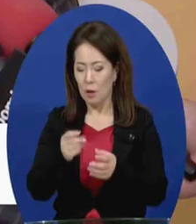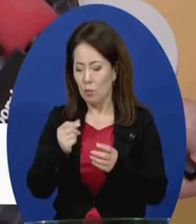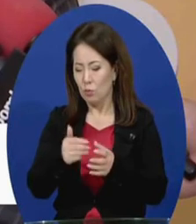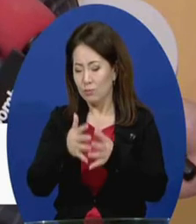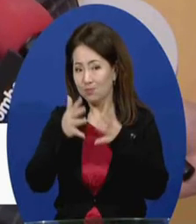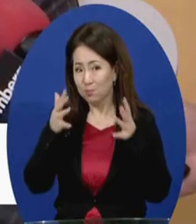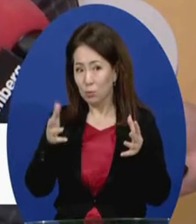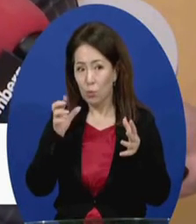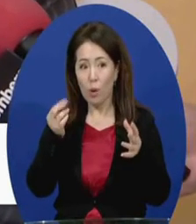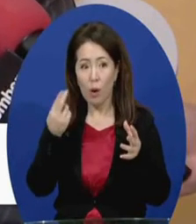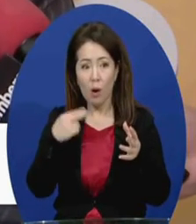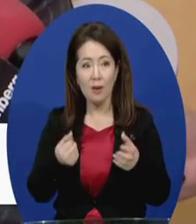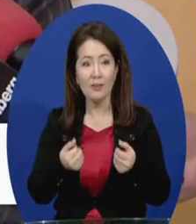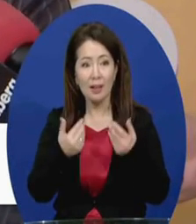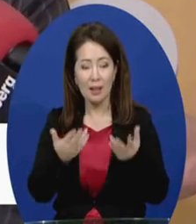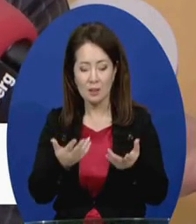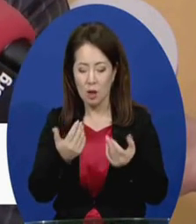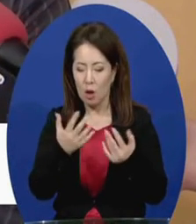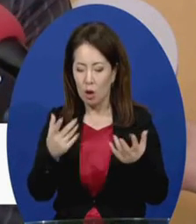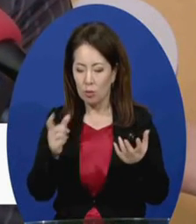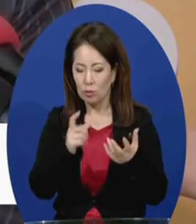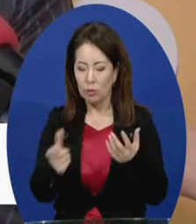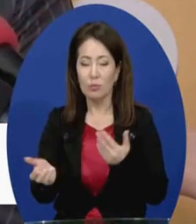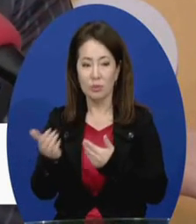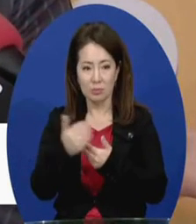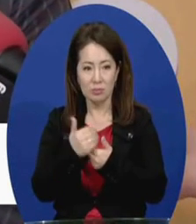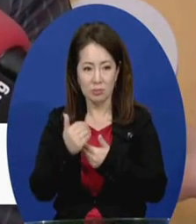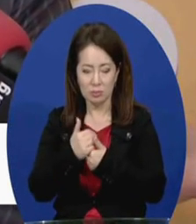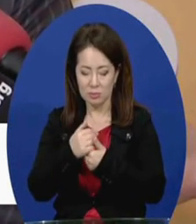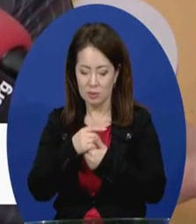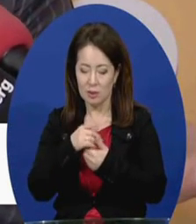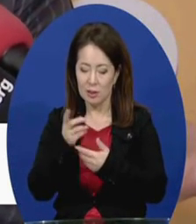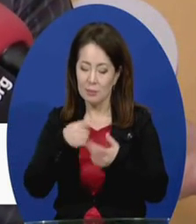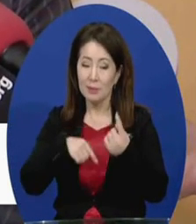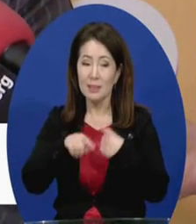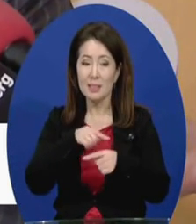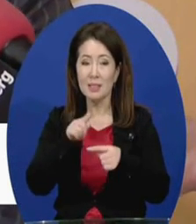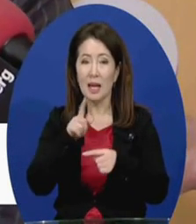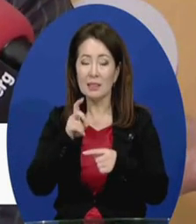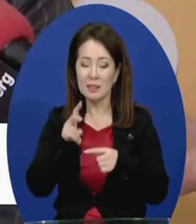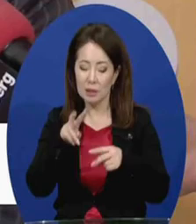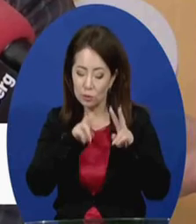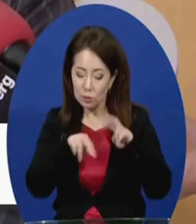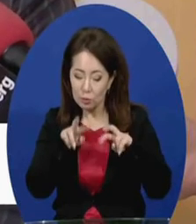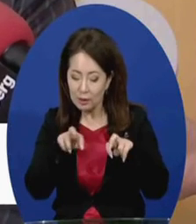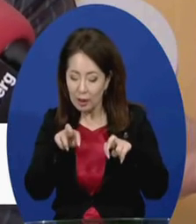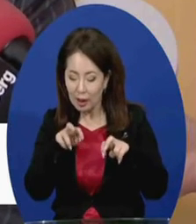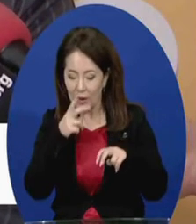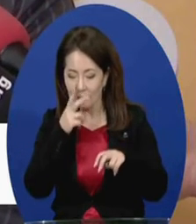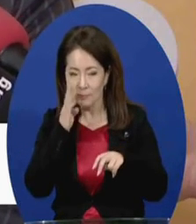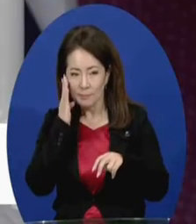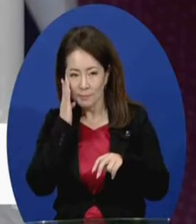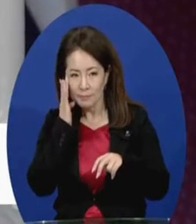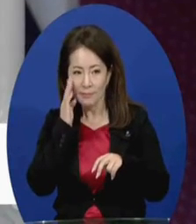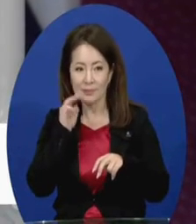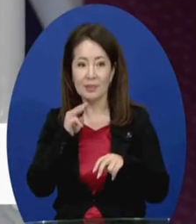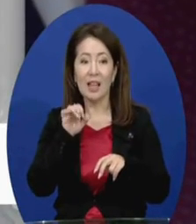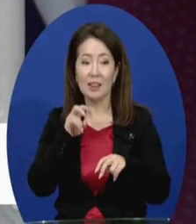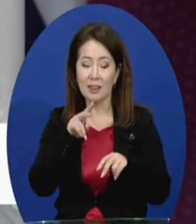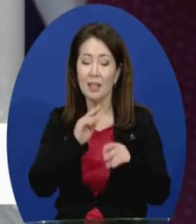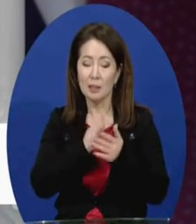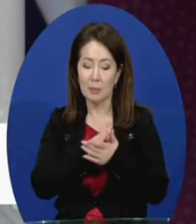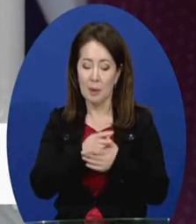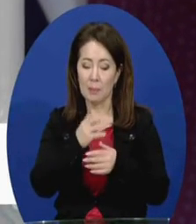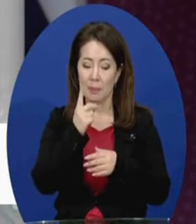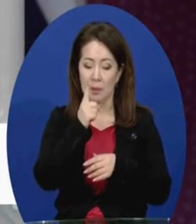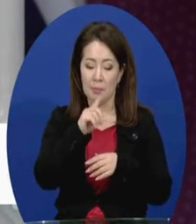бонд гарч ирэхээр бол маш хүн орж ирэхээр биднэрт бол зах зээлийн судалгаа тандалт бол байгаад байна.